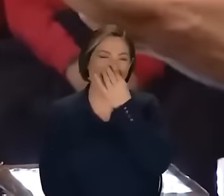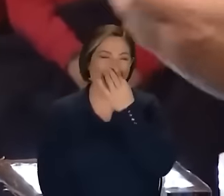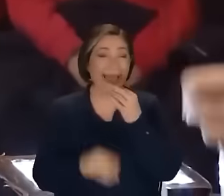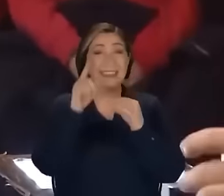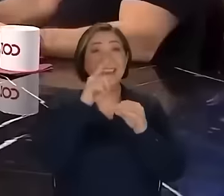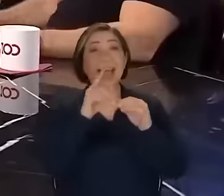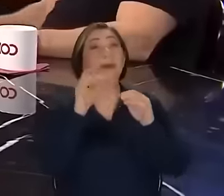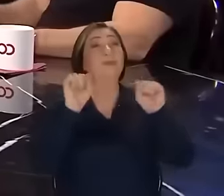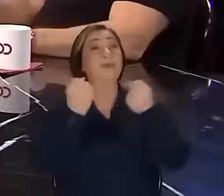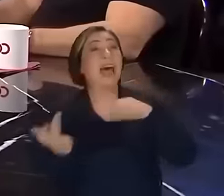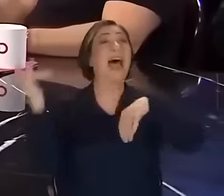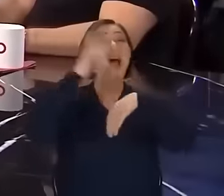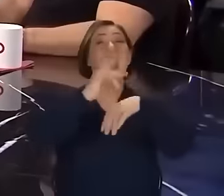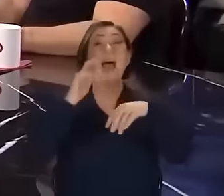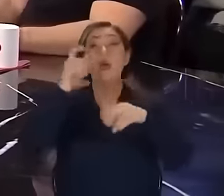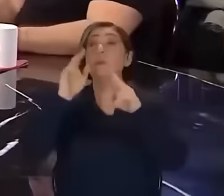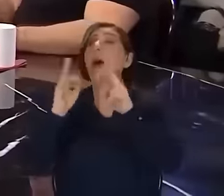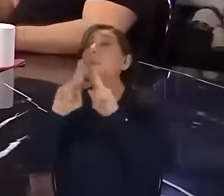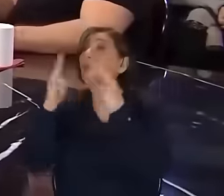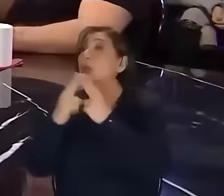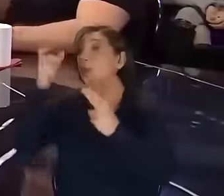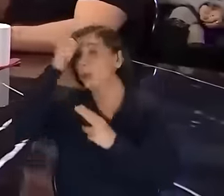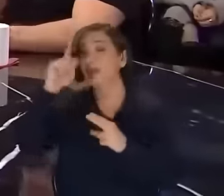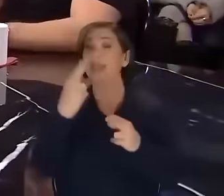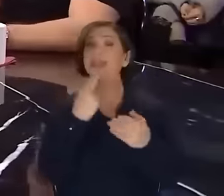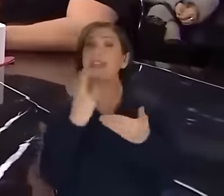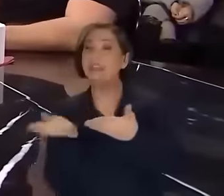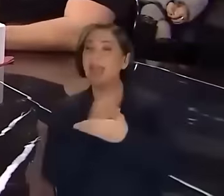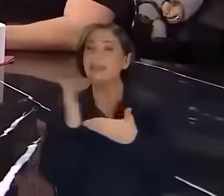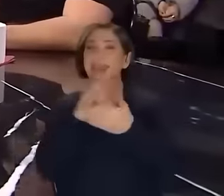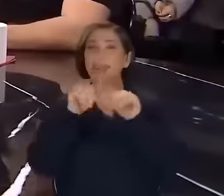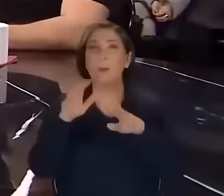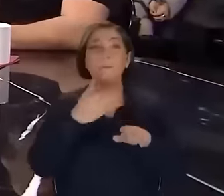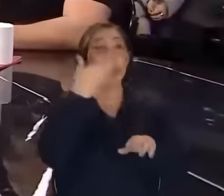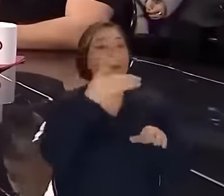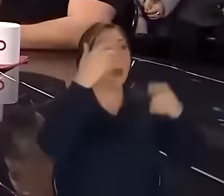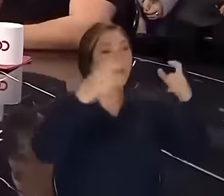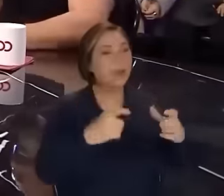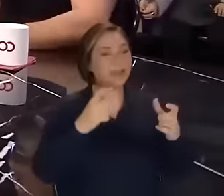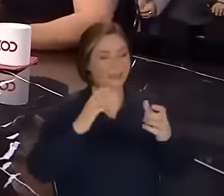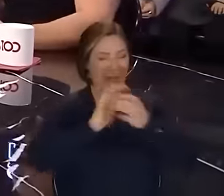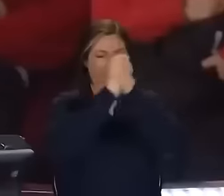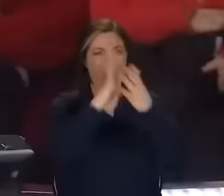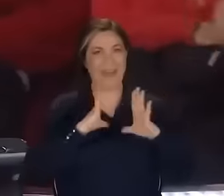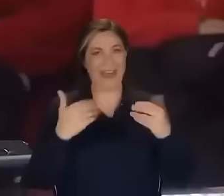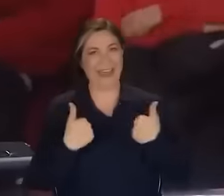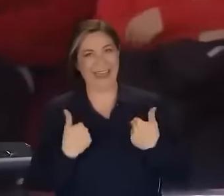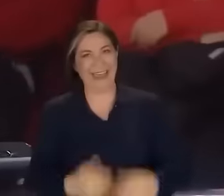Neredesin? Alaska'dayım. Ama dünyanın ve Türkiye'nin. Ya bir kadın dergisi yayınlanıyor. Valla ben yalnızca Marmara bölge şampiyonluğum var.